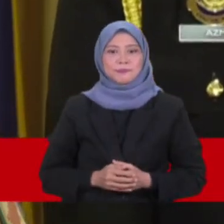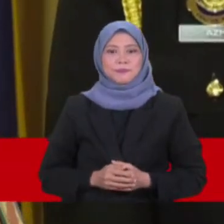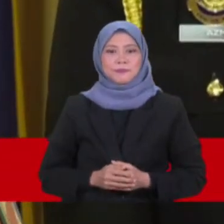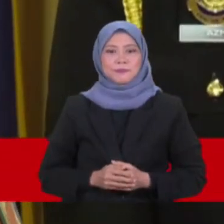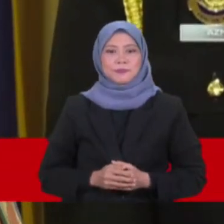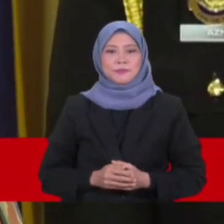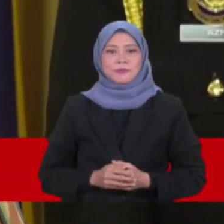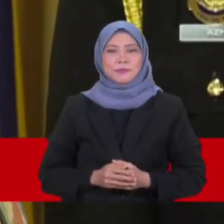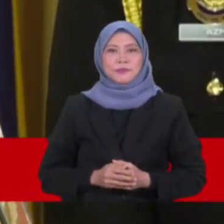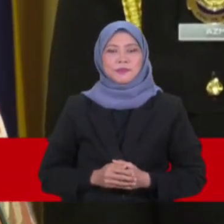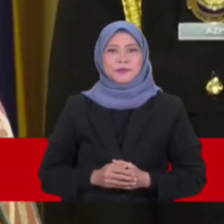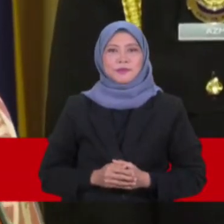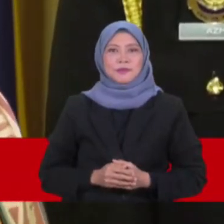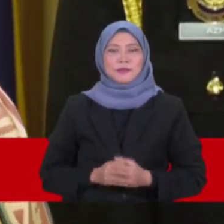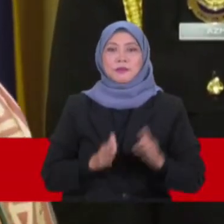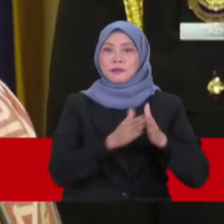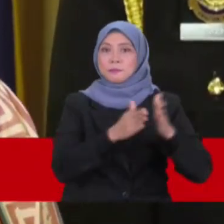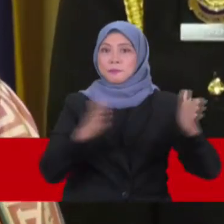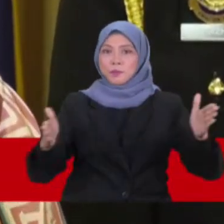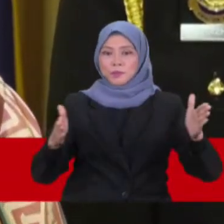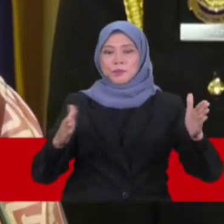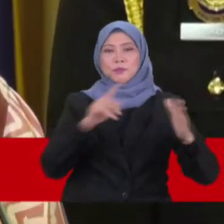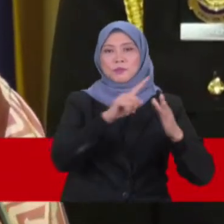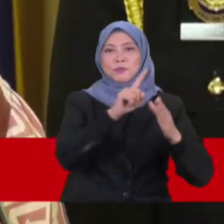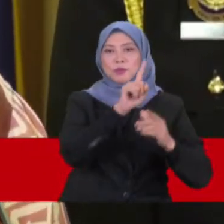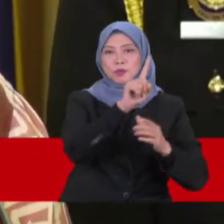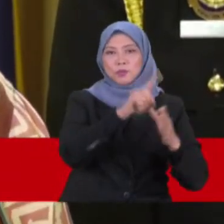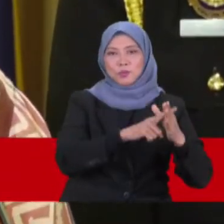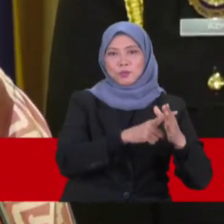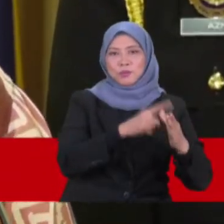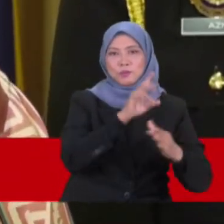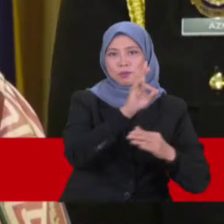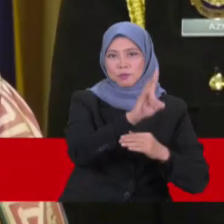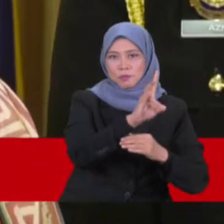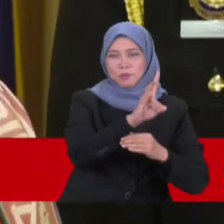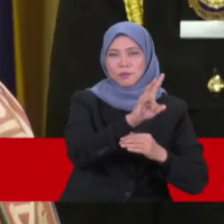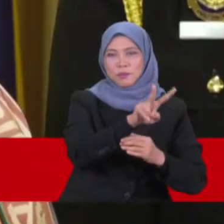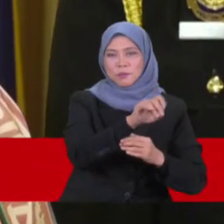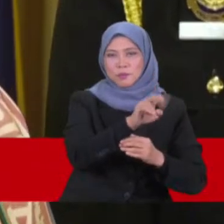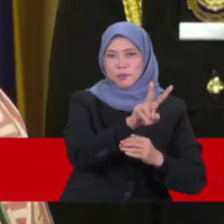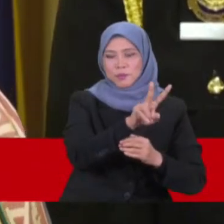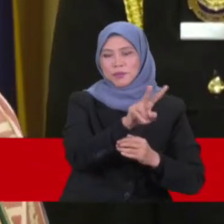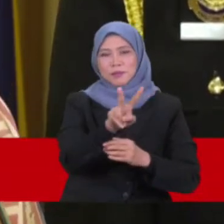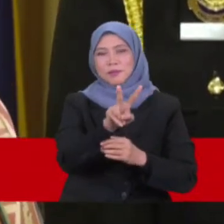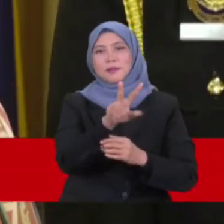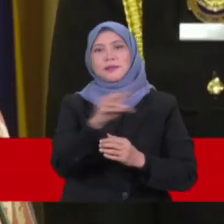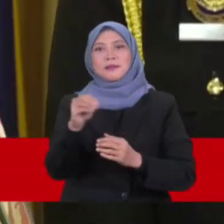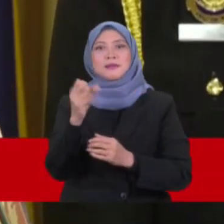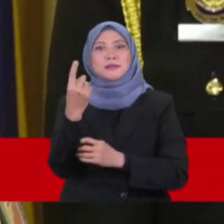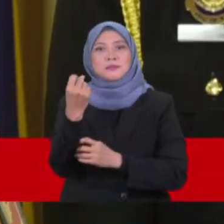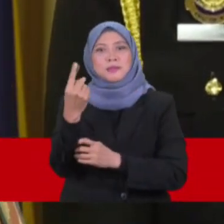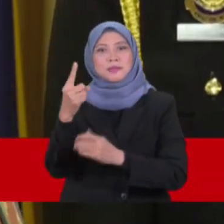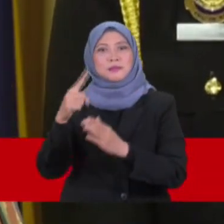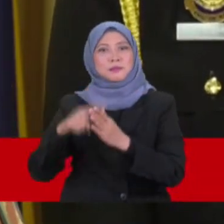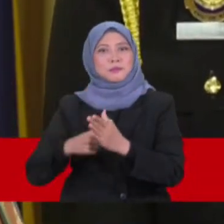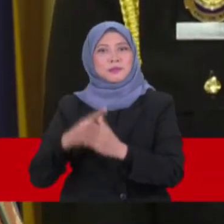Bagi tempoh antara 1 Julai 2022 hingga 11 September